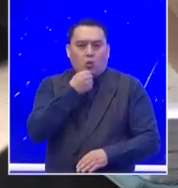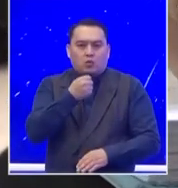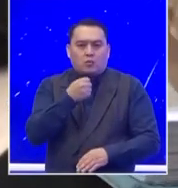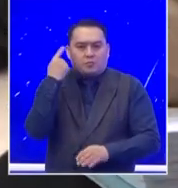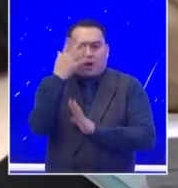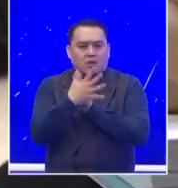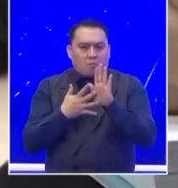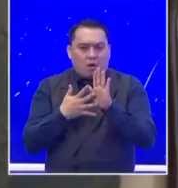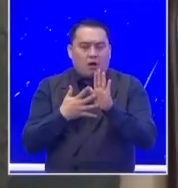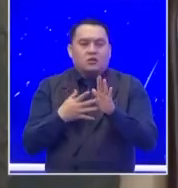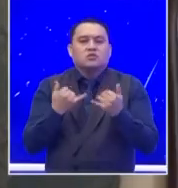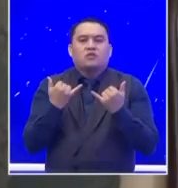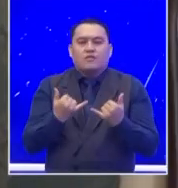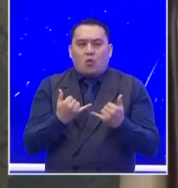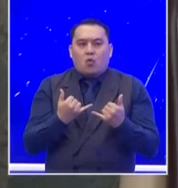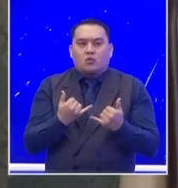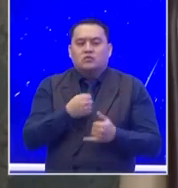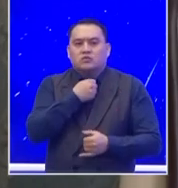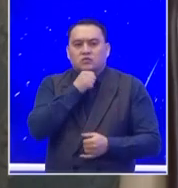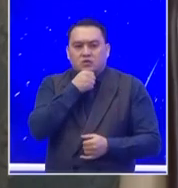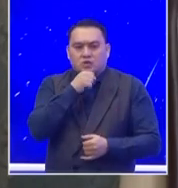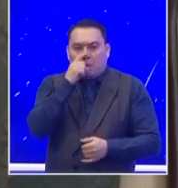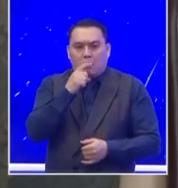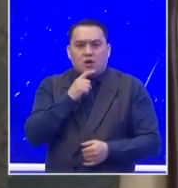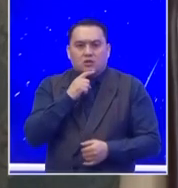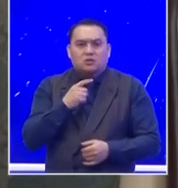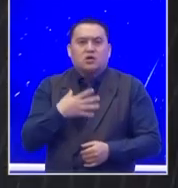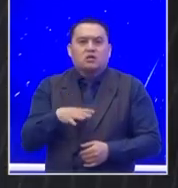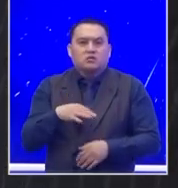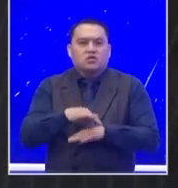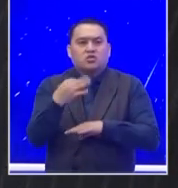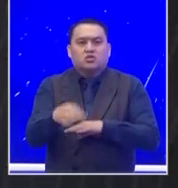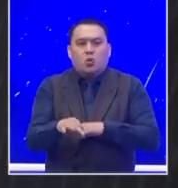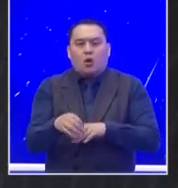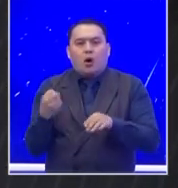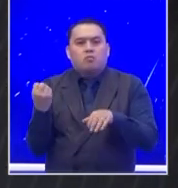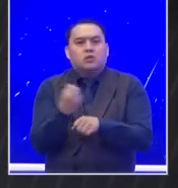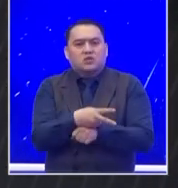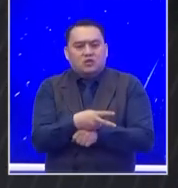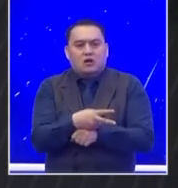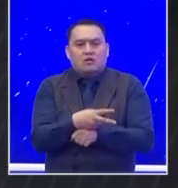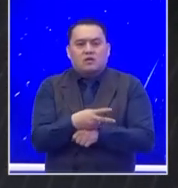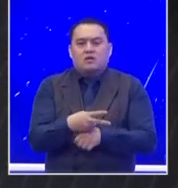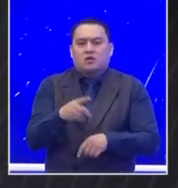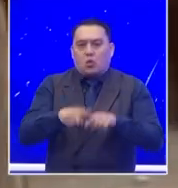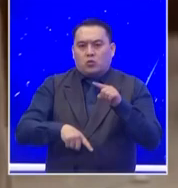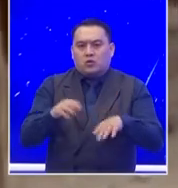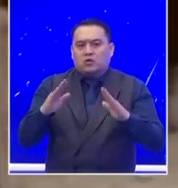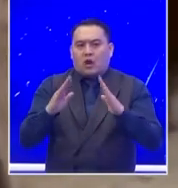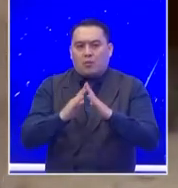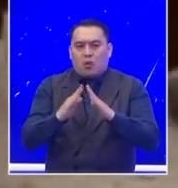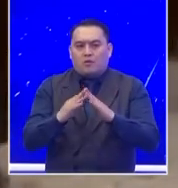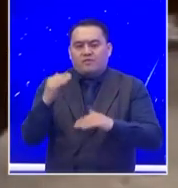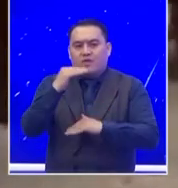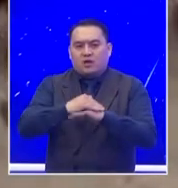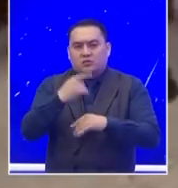многое понимал. Однако до сих пор, признается старец, он не понимает, за что так жестоко обошлись с курдским народом, выселив из родных домов. Однажды